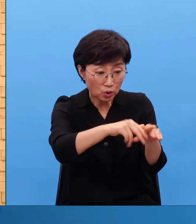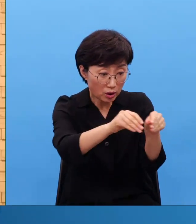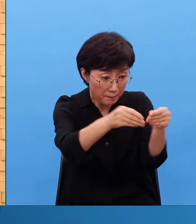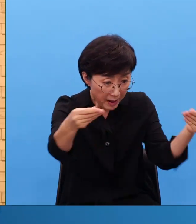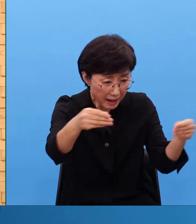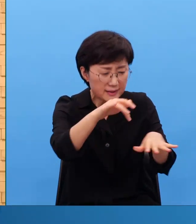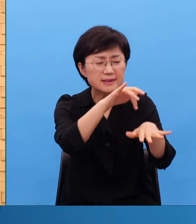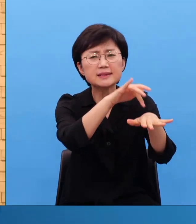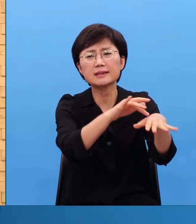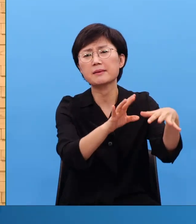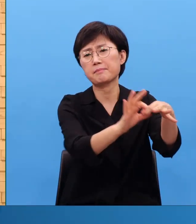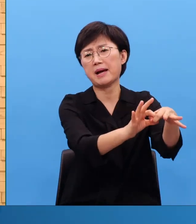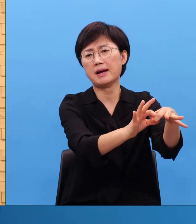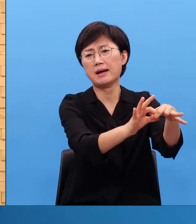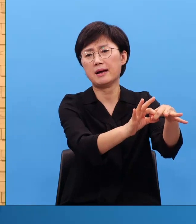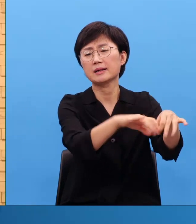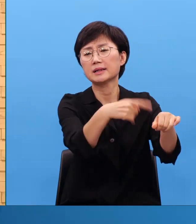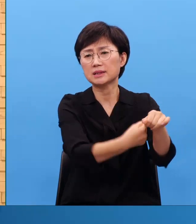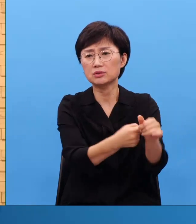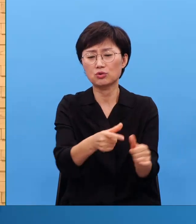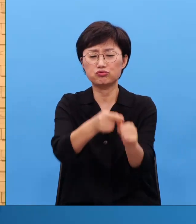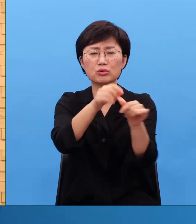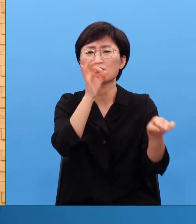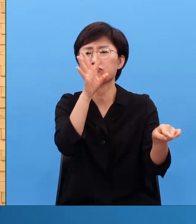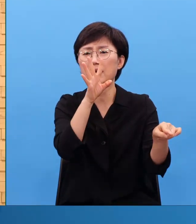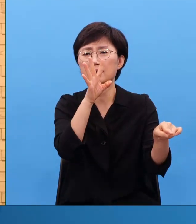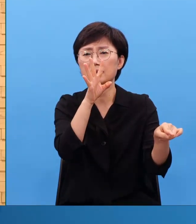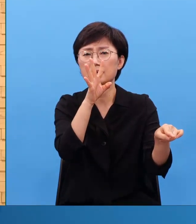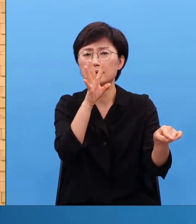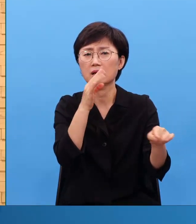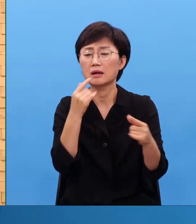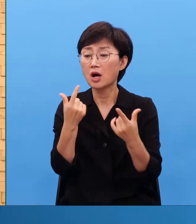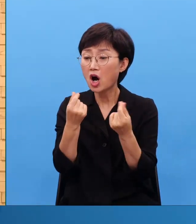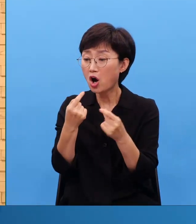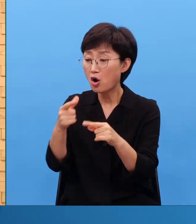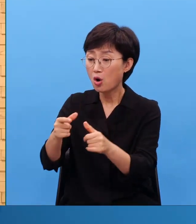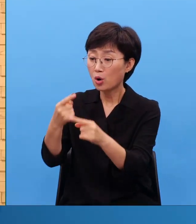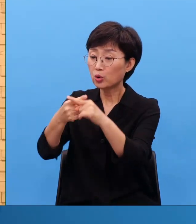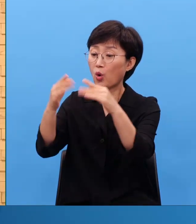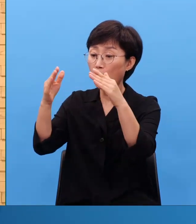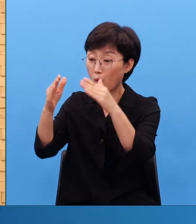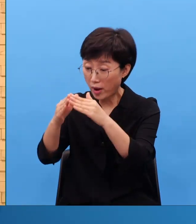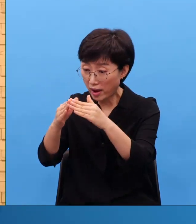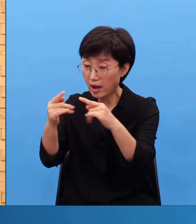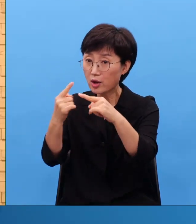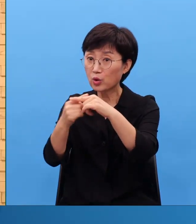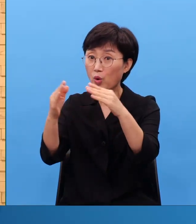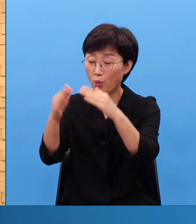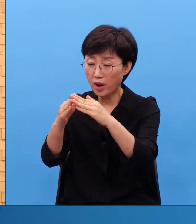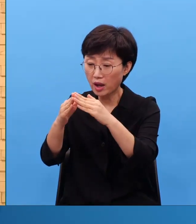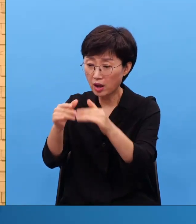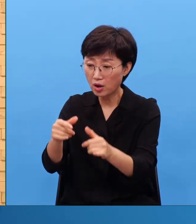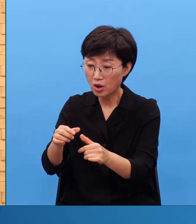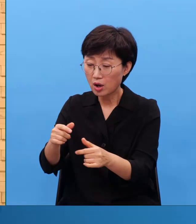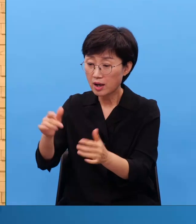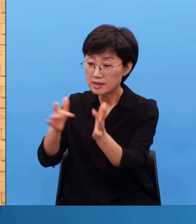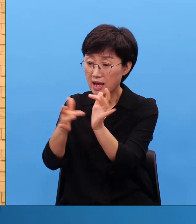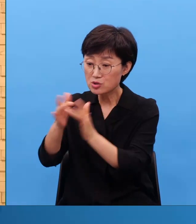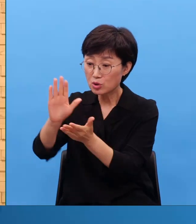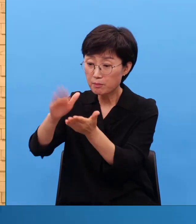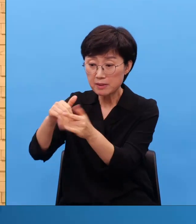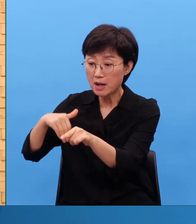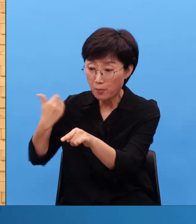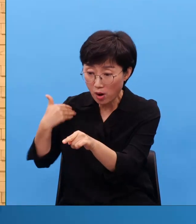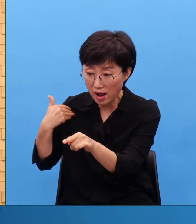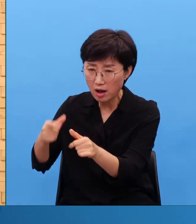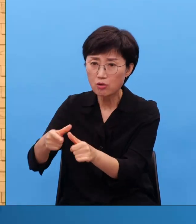not that religion is different or wrong, it's because 교회도 they have fallen under 마찬가지다. the temptation of 이 Satan. 비밀을 모르면 교회도 똑같이 구원 없는 거다. And it's the same thing with churches. If they do not